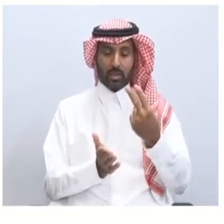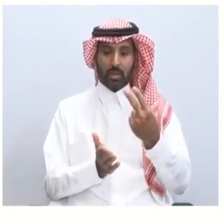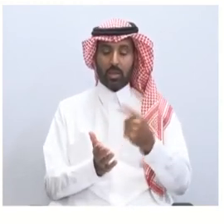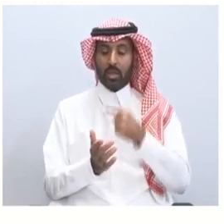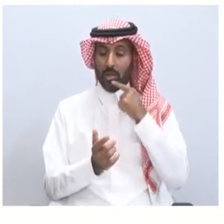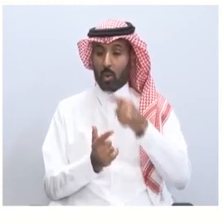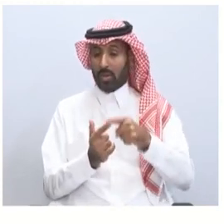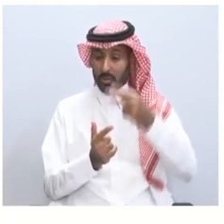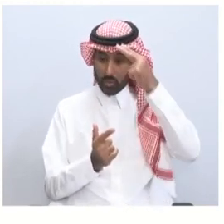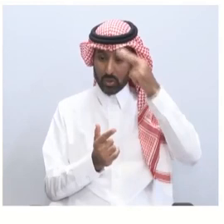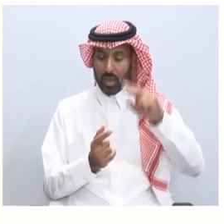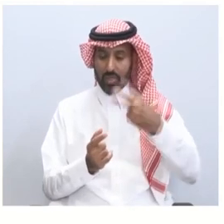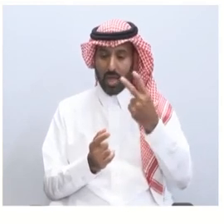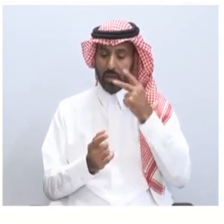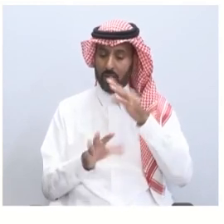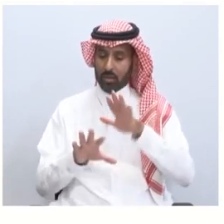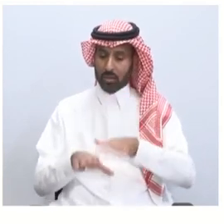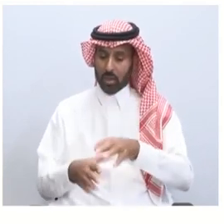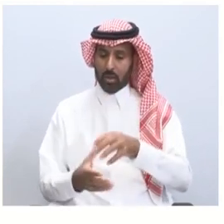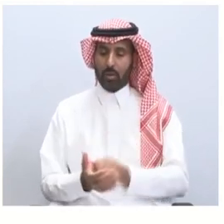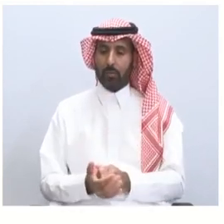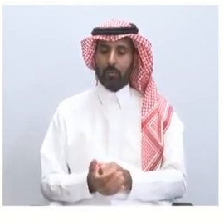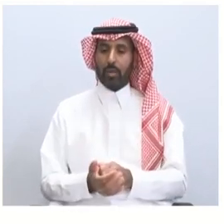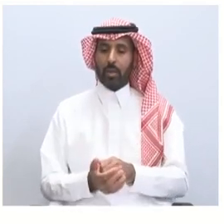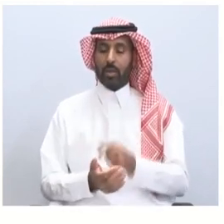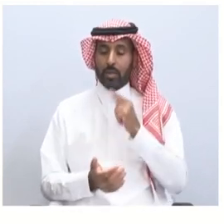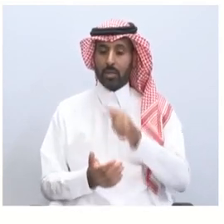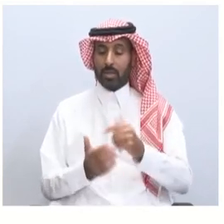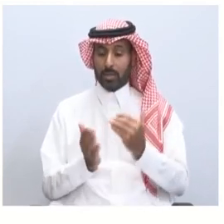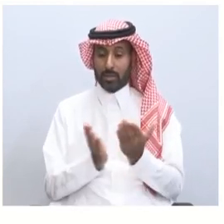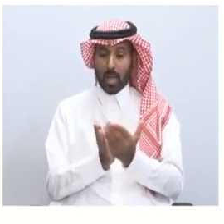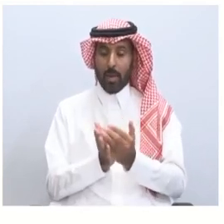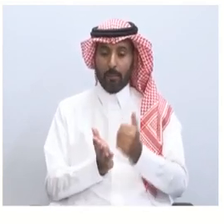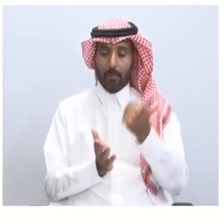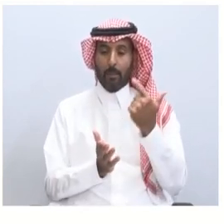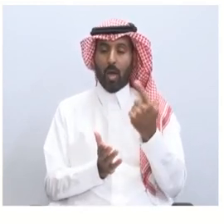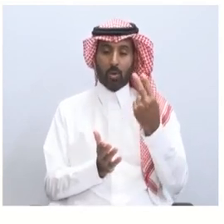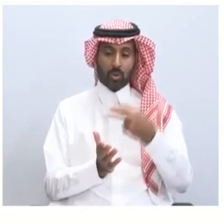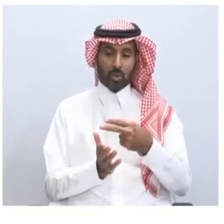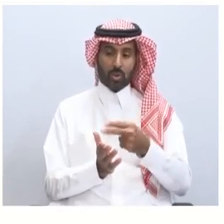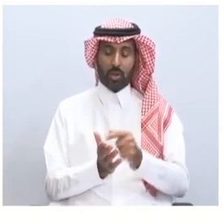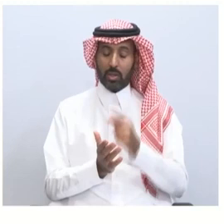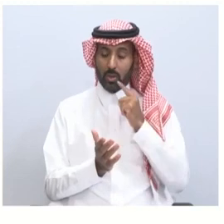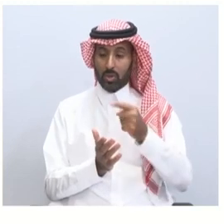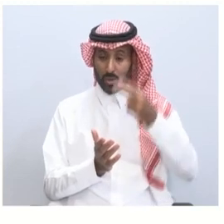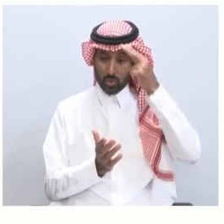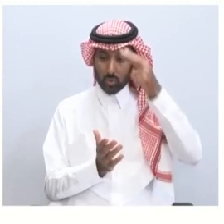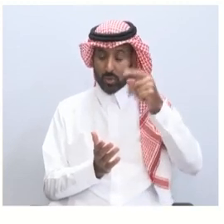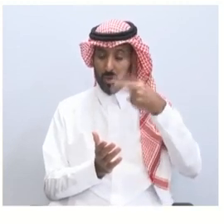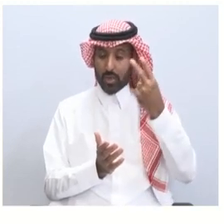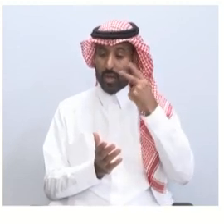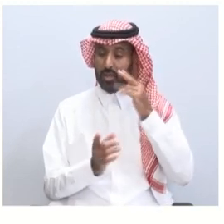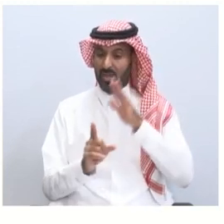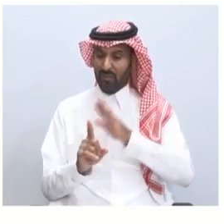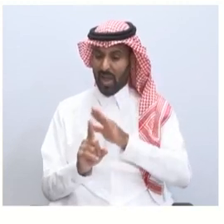الثانيه الاستقرار الدرس الساب عش الدوله السعوديه الثانيه الدفاع عن